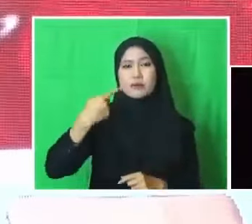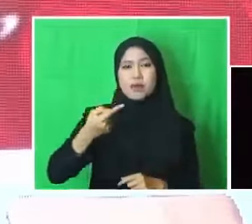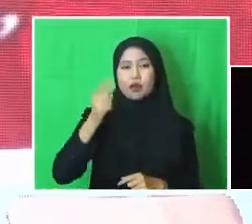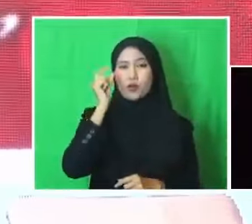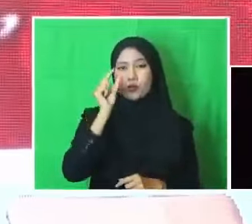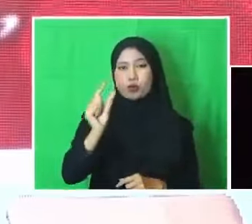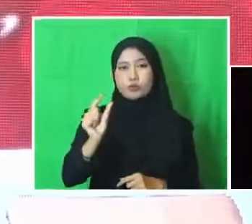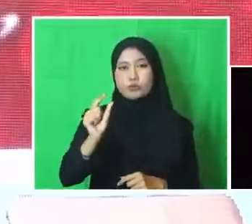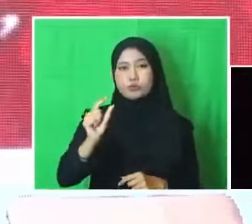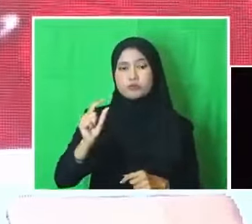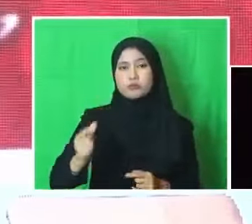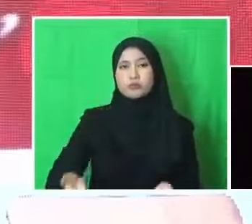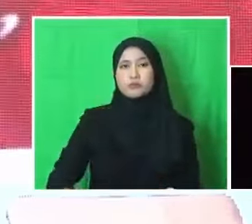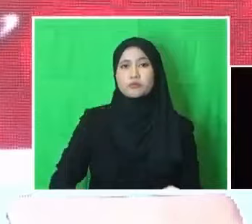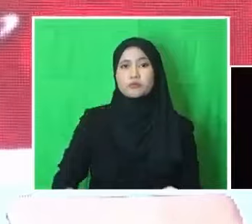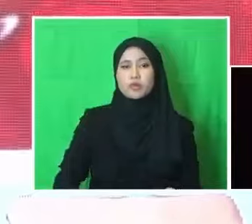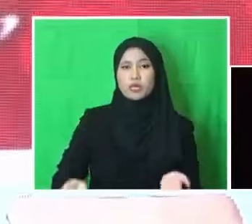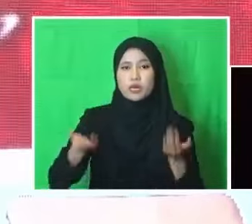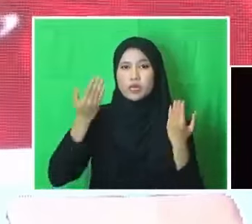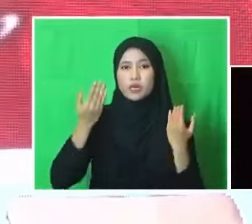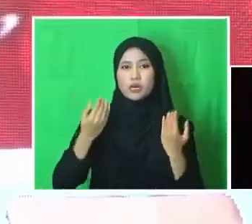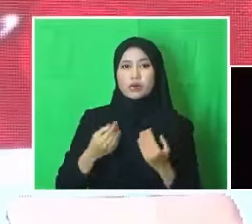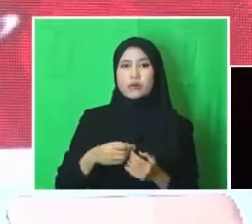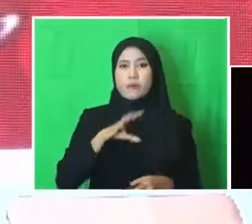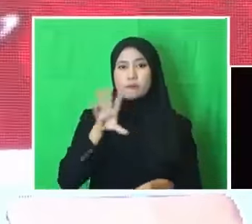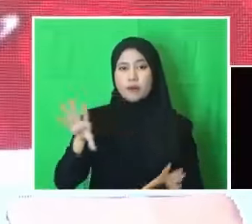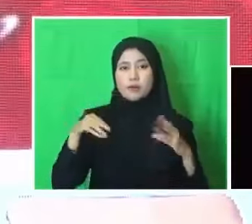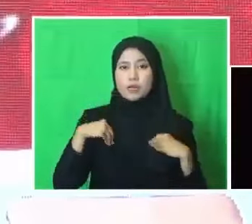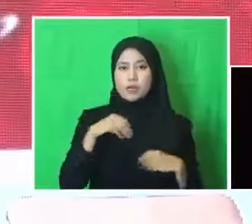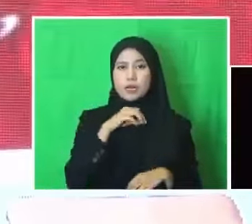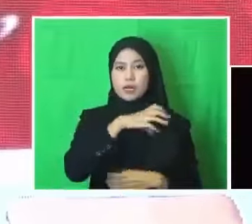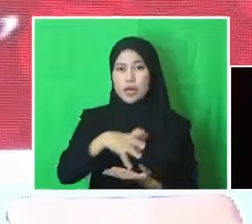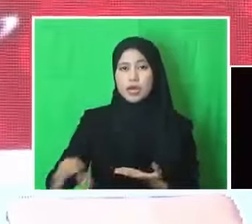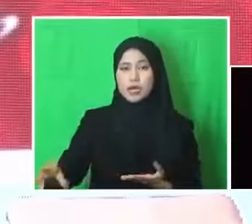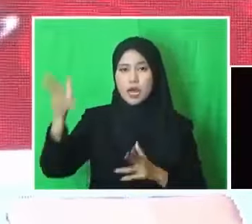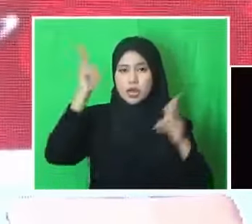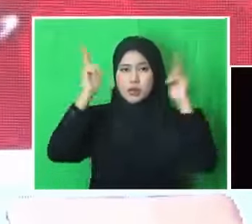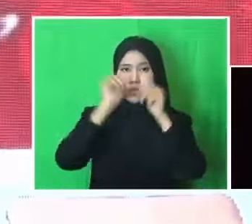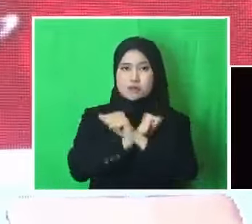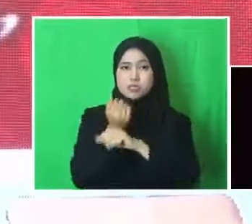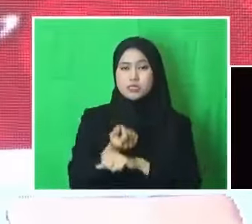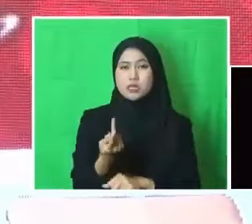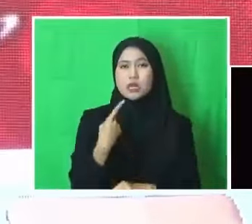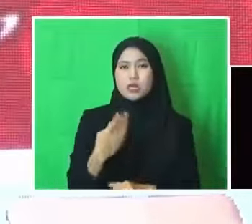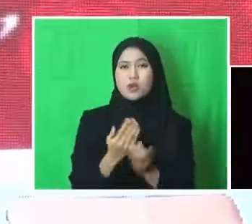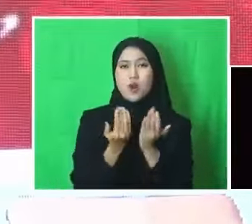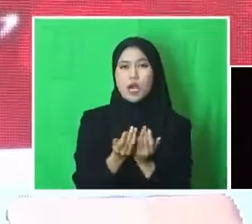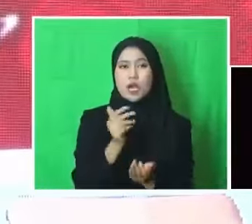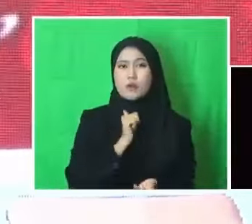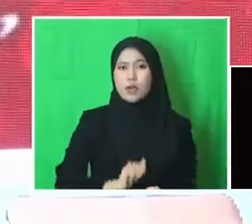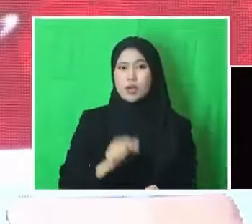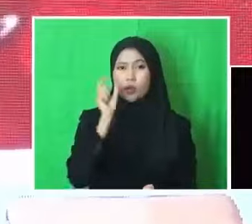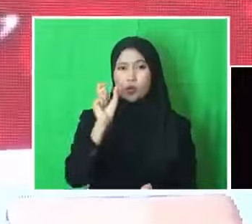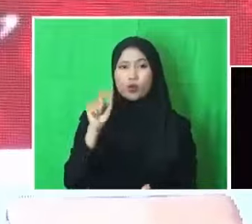untuk meningkatkan ee pendapatan daerah dan kesejahteraan masyarakat NTB bisa kita ikhtiarkan dengan baik untuk